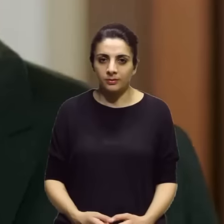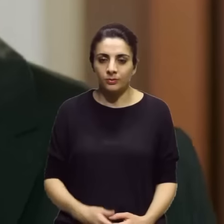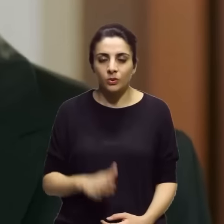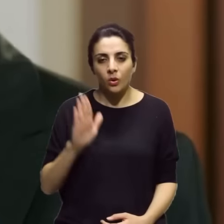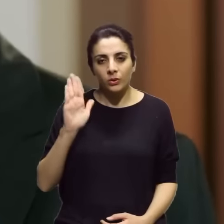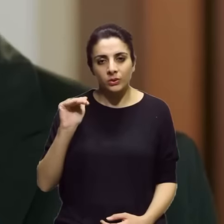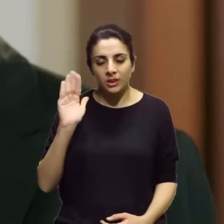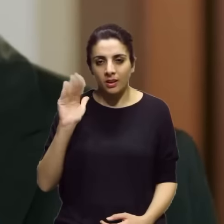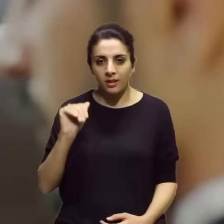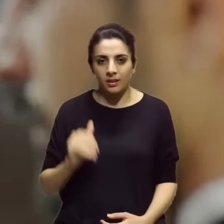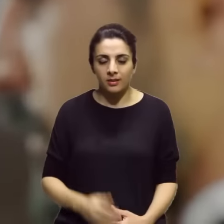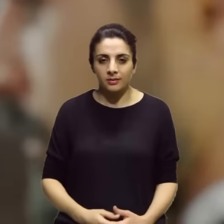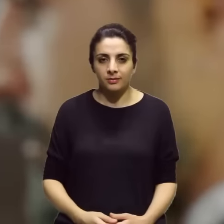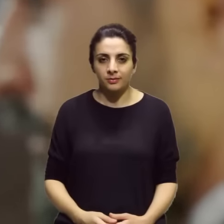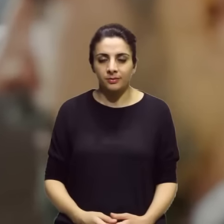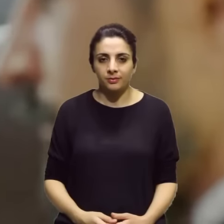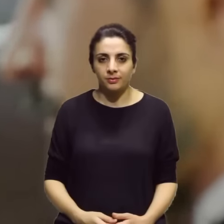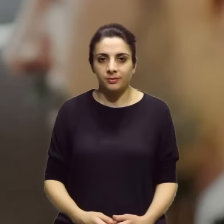Hoşça kal.